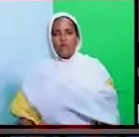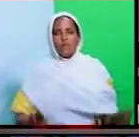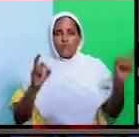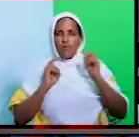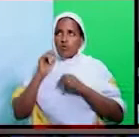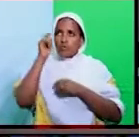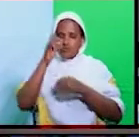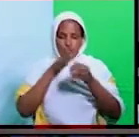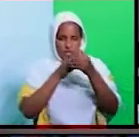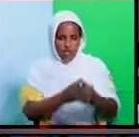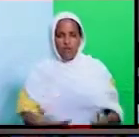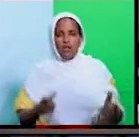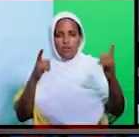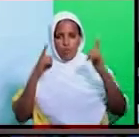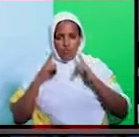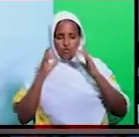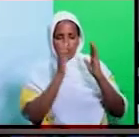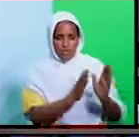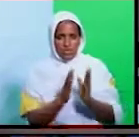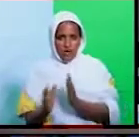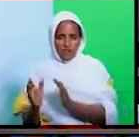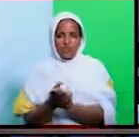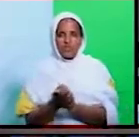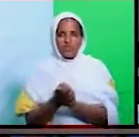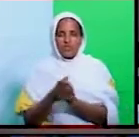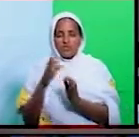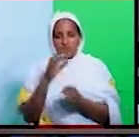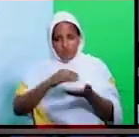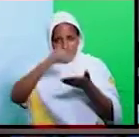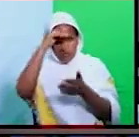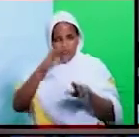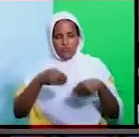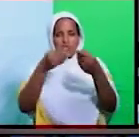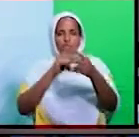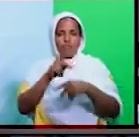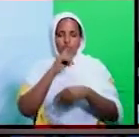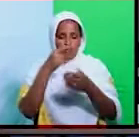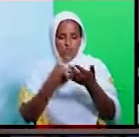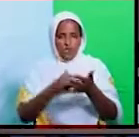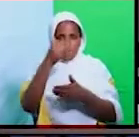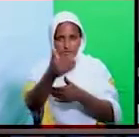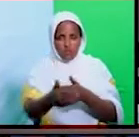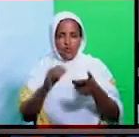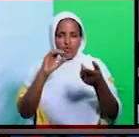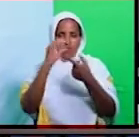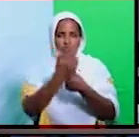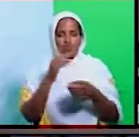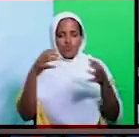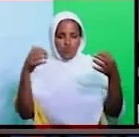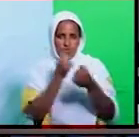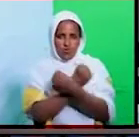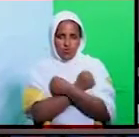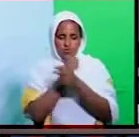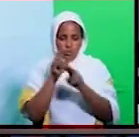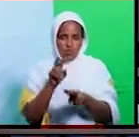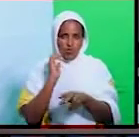ዓለም ዳርቻ ድረስ ሂዱና ስበኩ ነው። ይሄ ነው የሚጠቅመው። ለእናንተ የሚጠቅማቸው ይሄ ነው። ለሰው ልጆችም ለሌላው የሚጠቅመው ይሄ ነው። ዛሬም